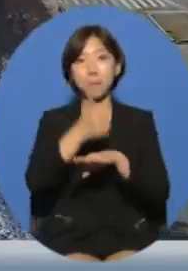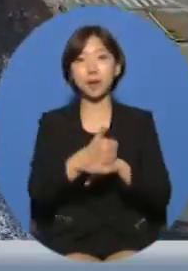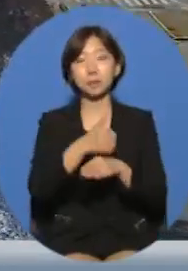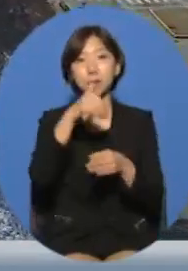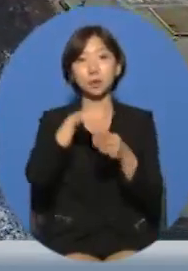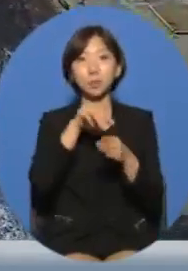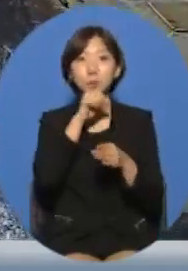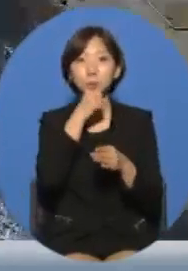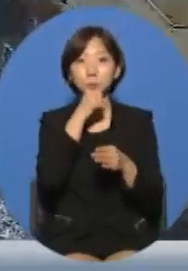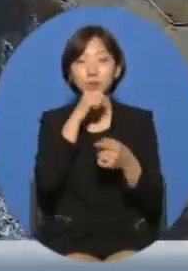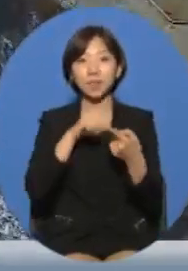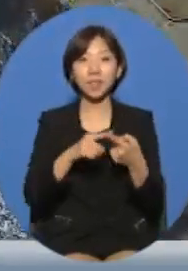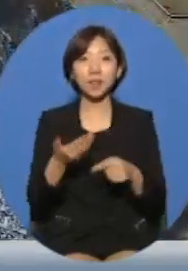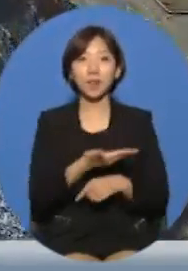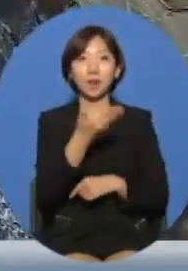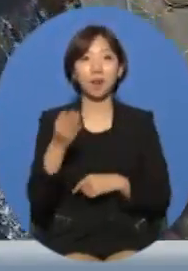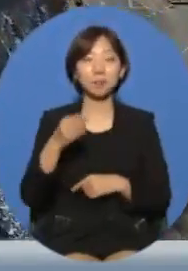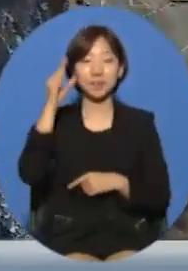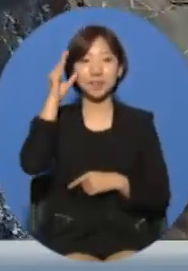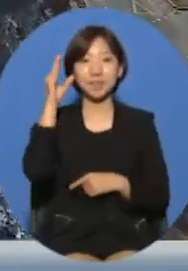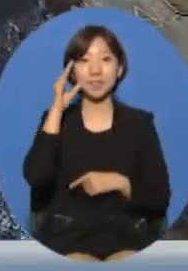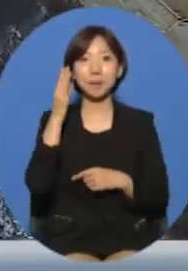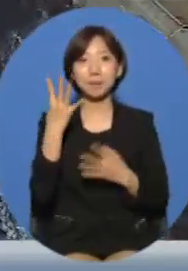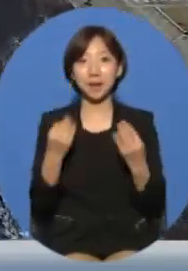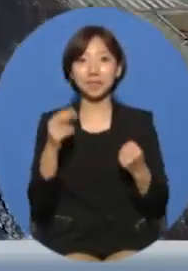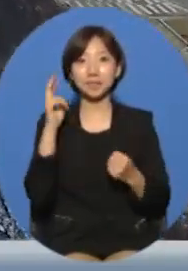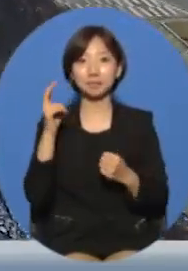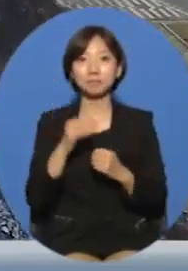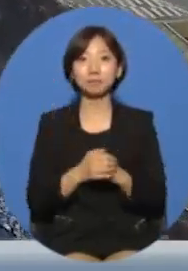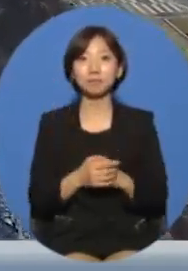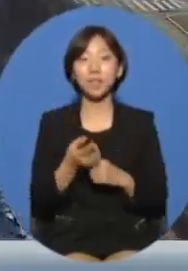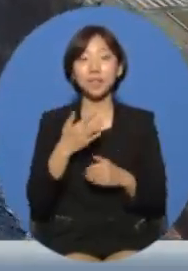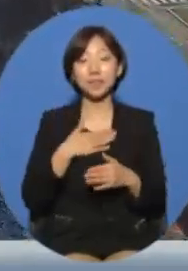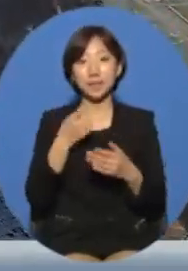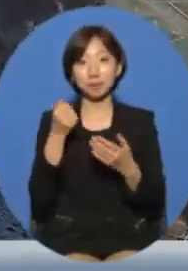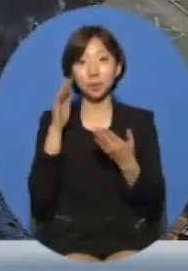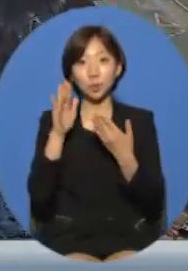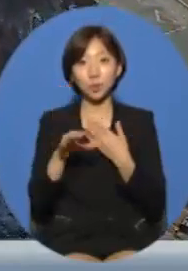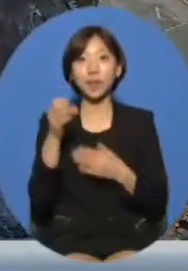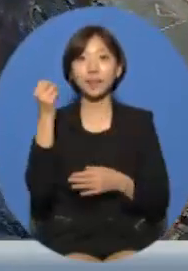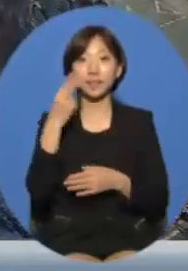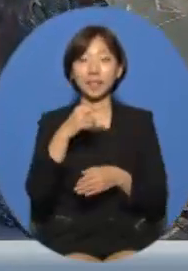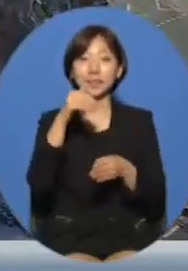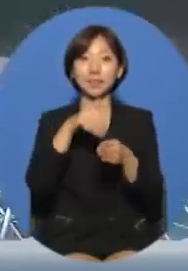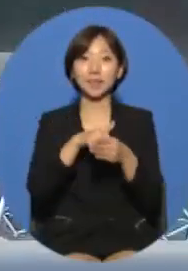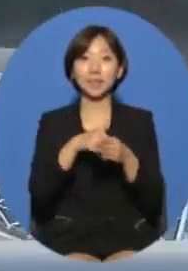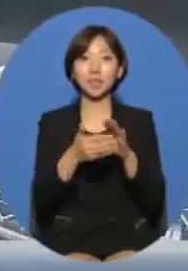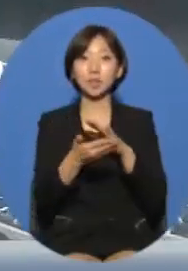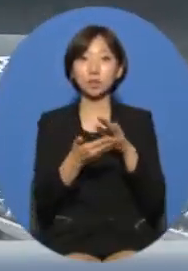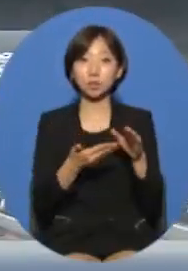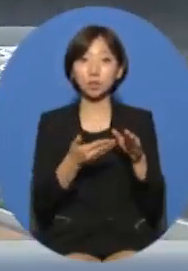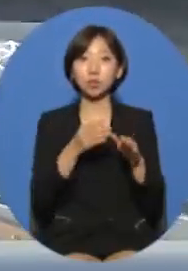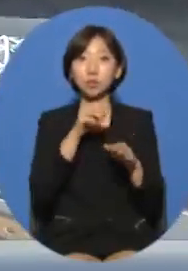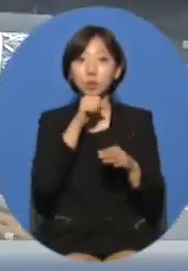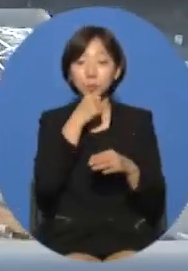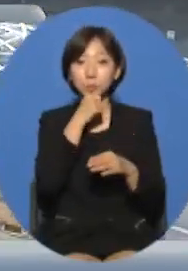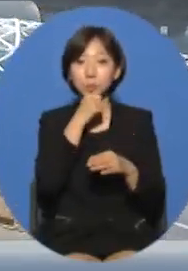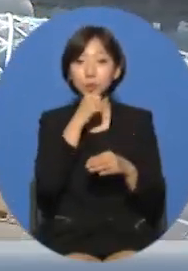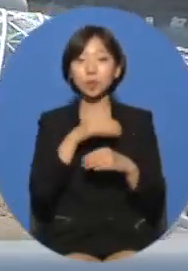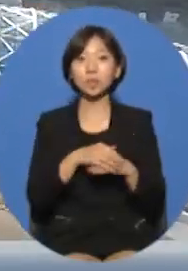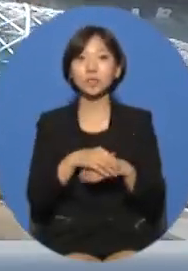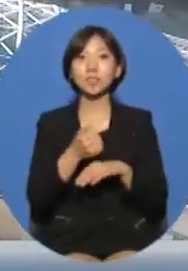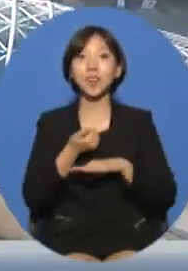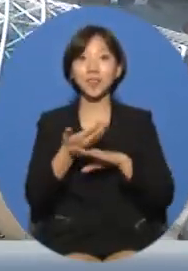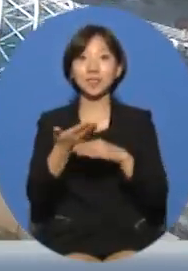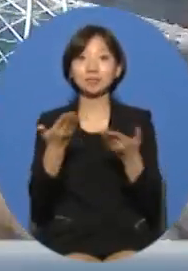어떻게 될지 많은 분들 기대하고 계실 거라고 생각합니다. 저는 잠시 후에 다시 사전투표율 그리고 투개표율 전달해